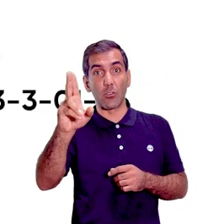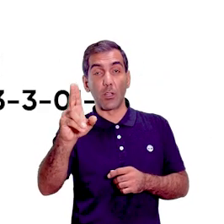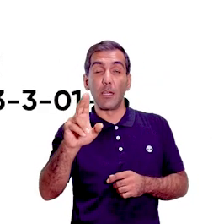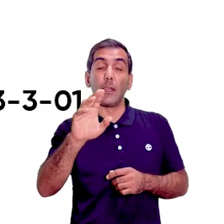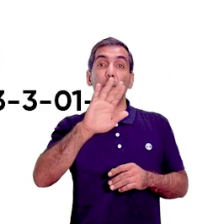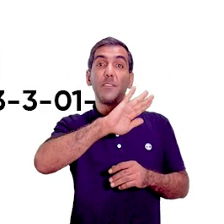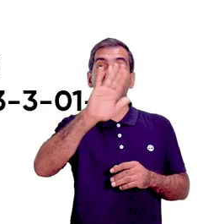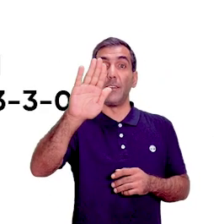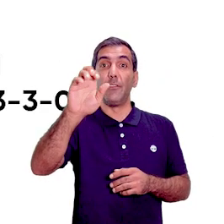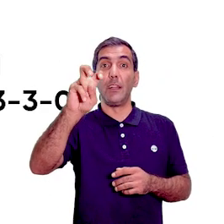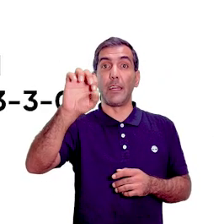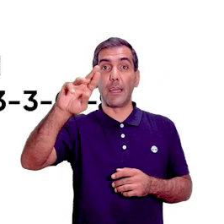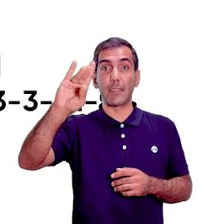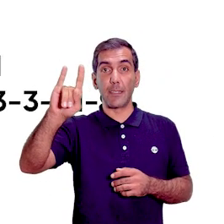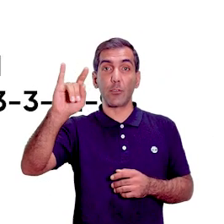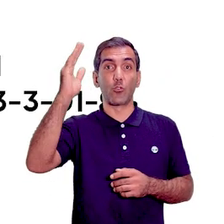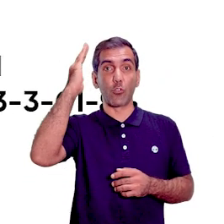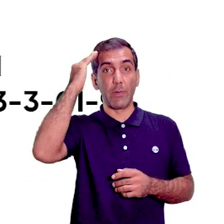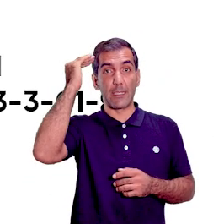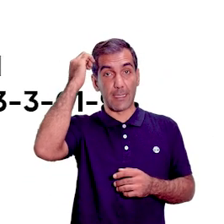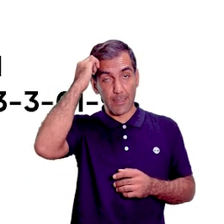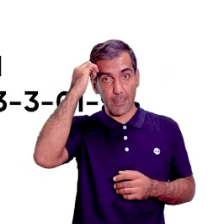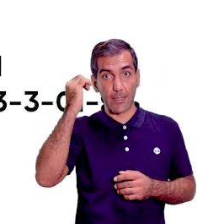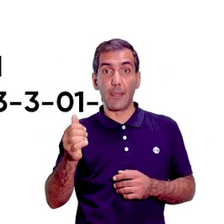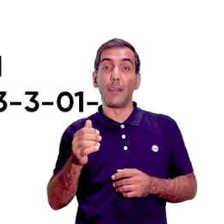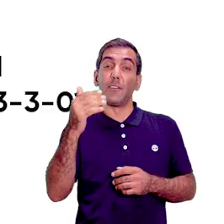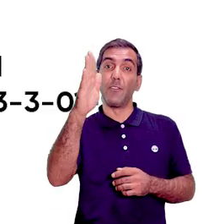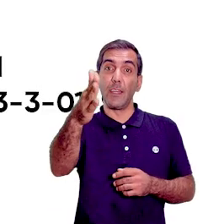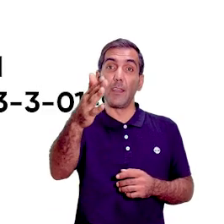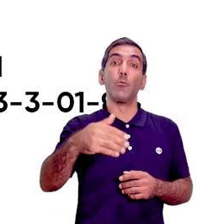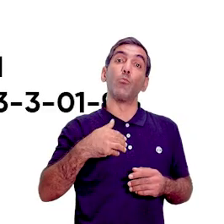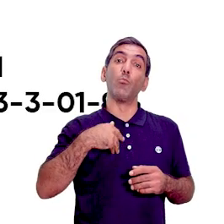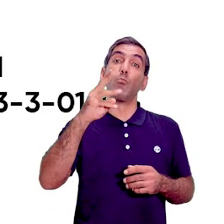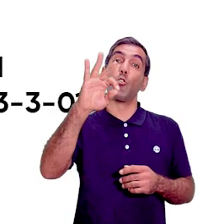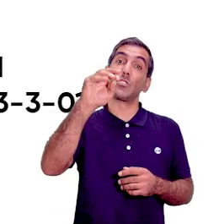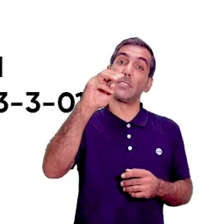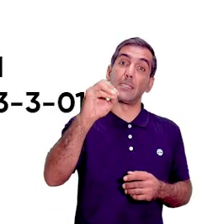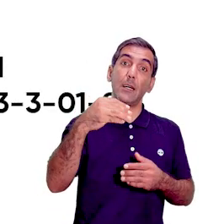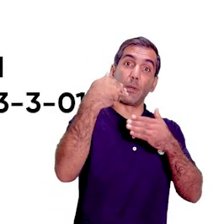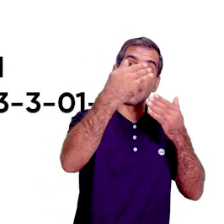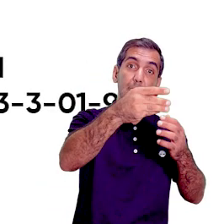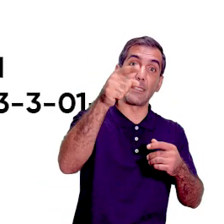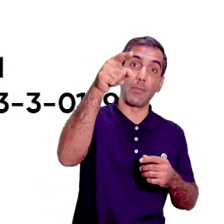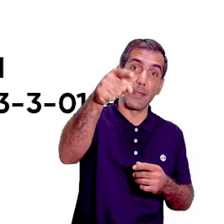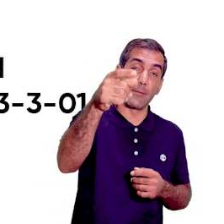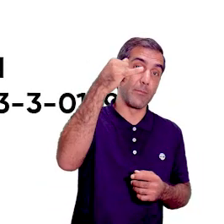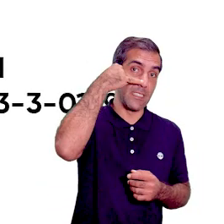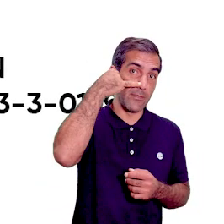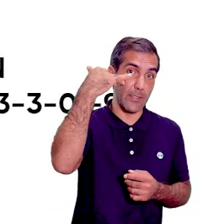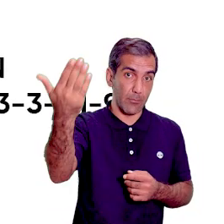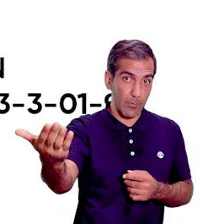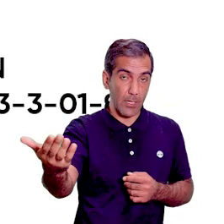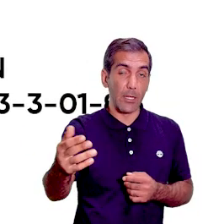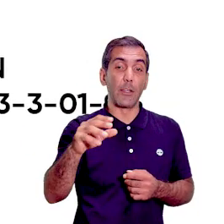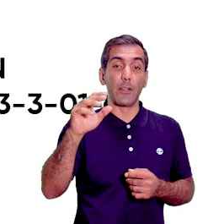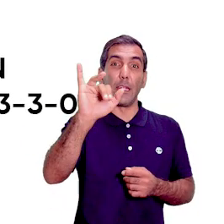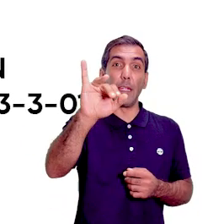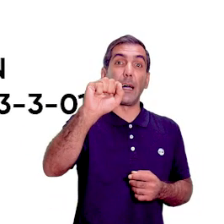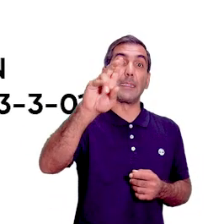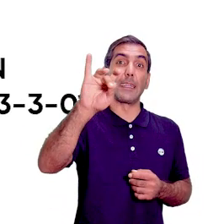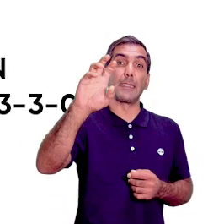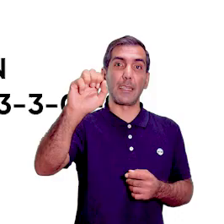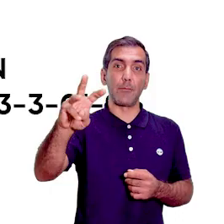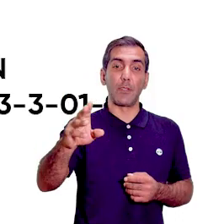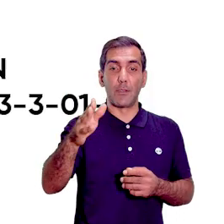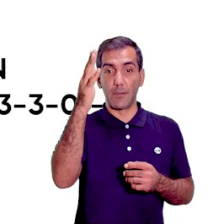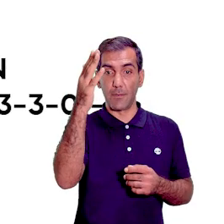Milli AIDS'yň öňüne alyş merkezi. Telefon belgisi 73 91 12. Lewap welaýaty, Türkmenabat şäheri,